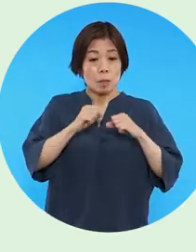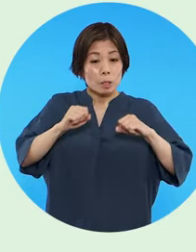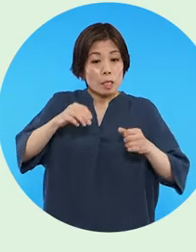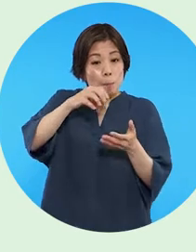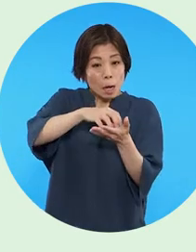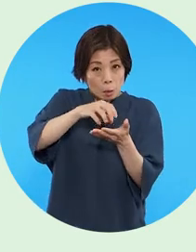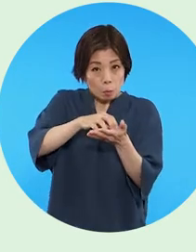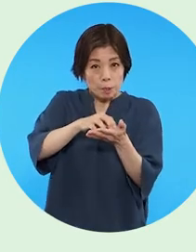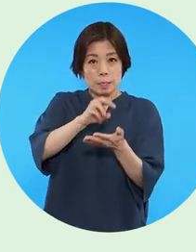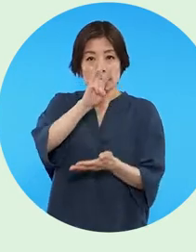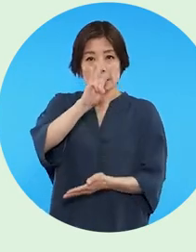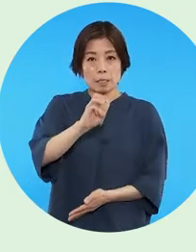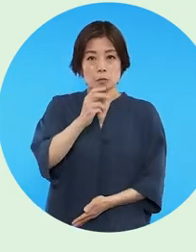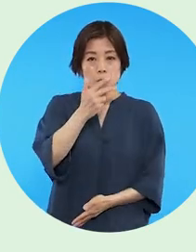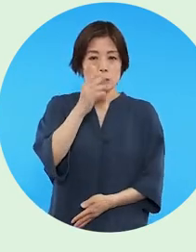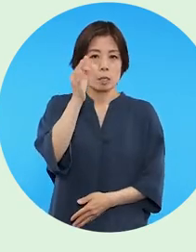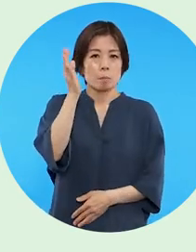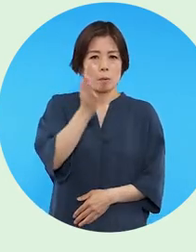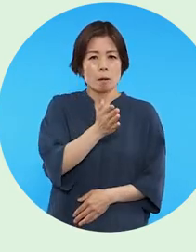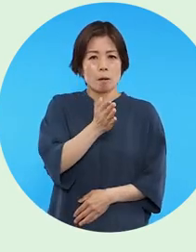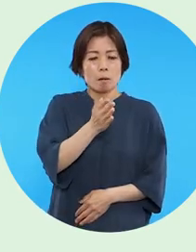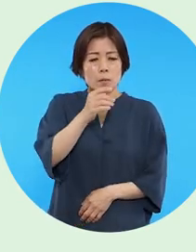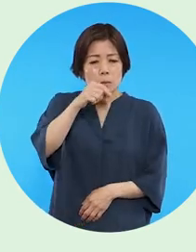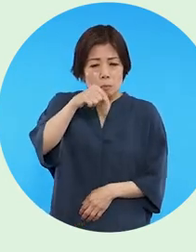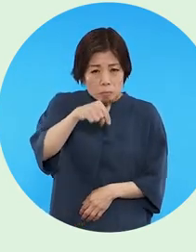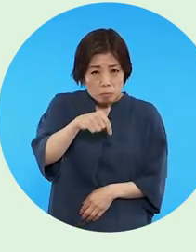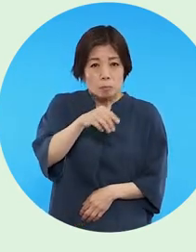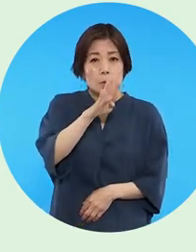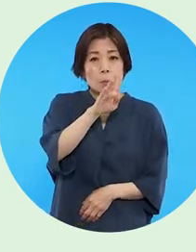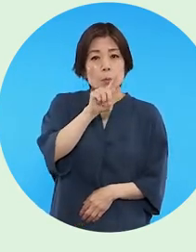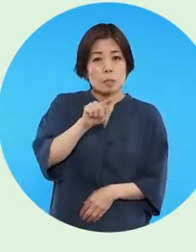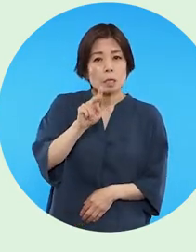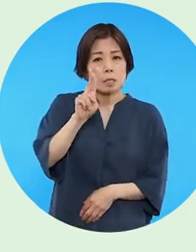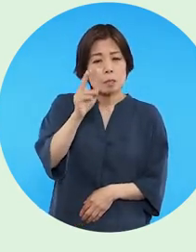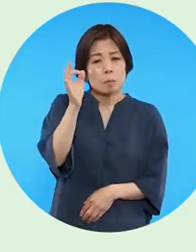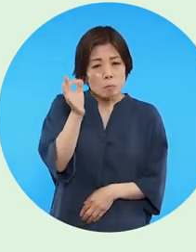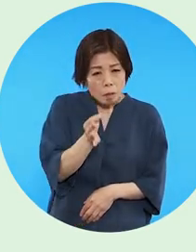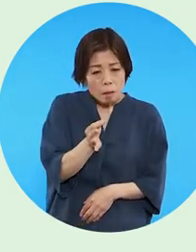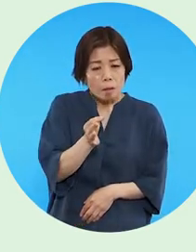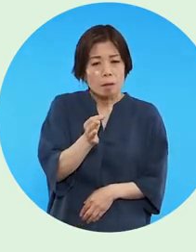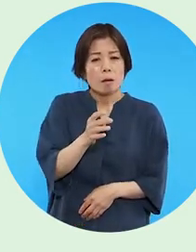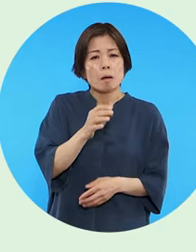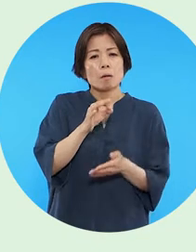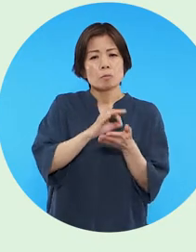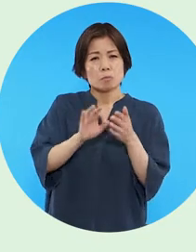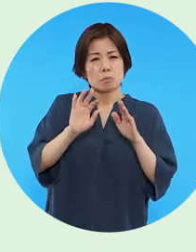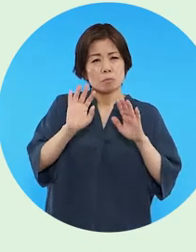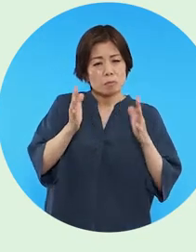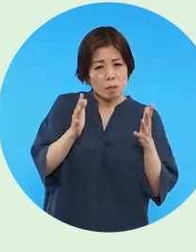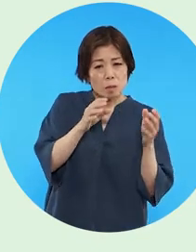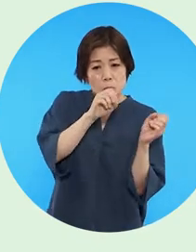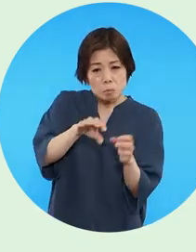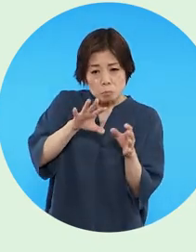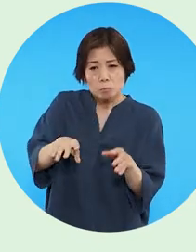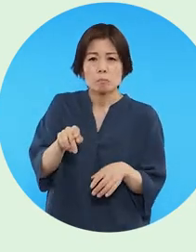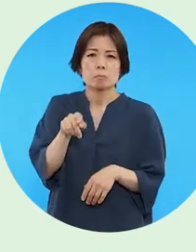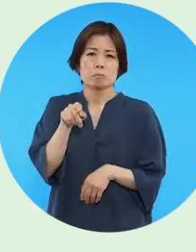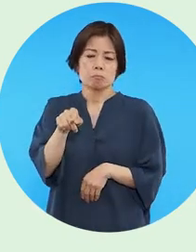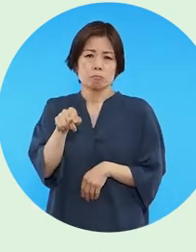37% が食品などの生ごみ、そのうち 4.2% が利用されずに捨てられてしまった食